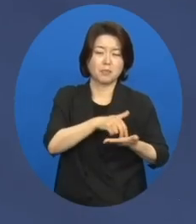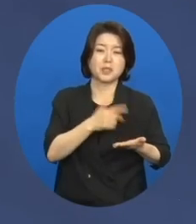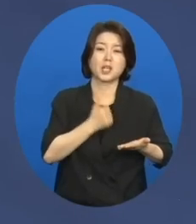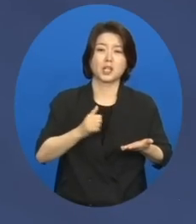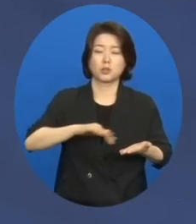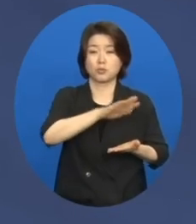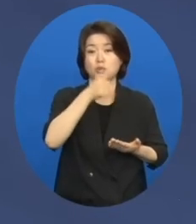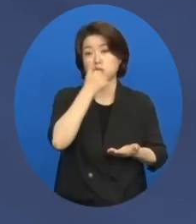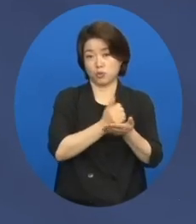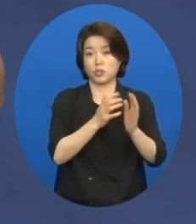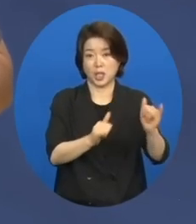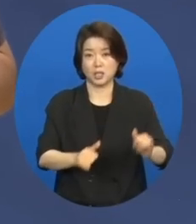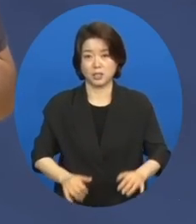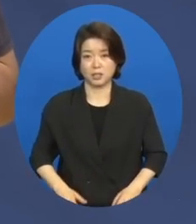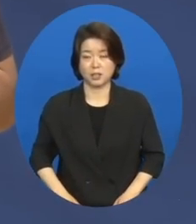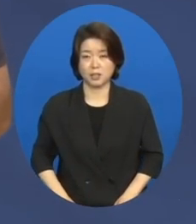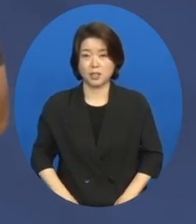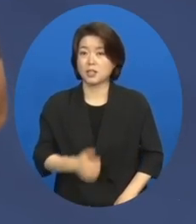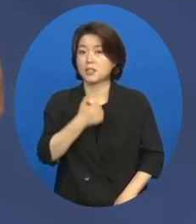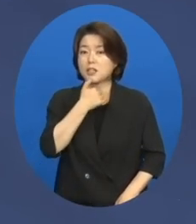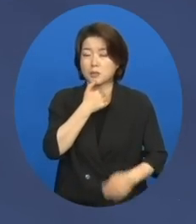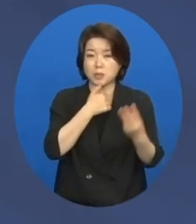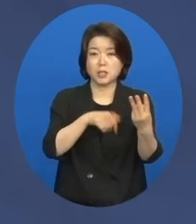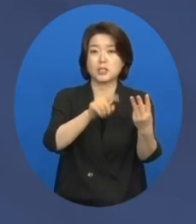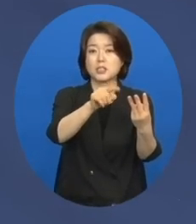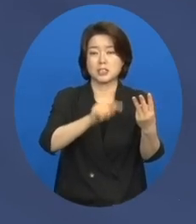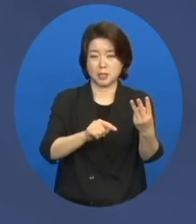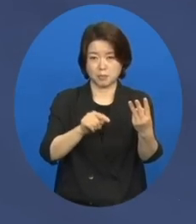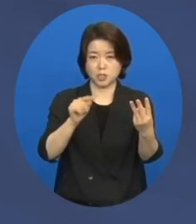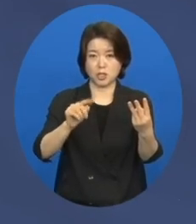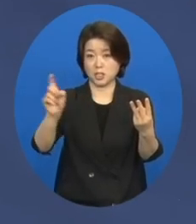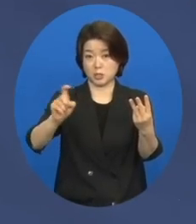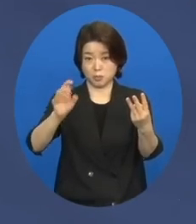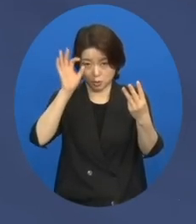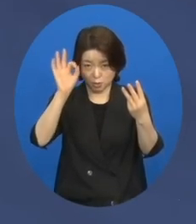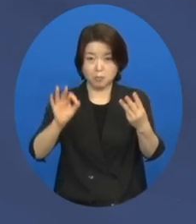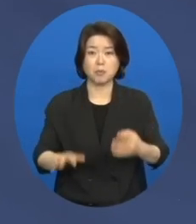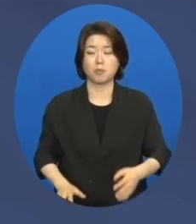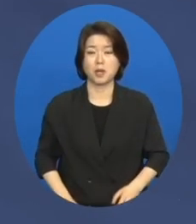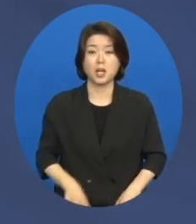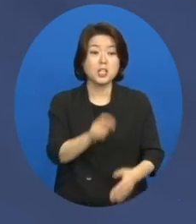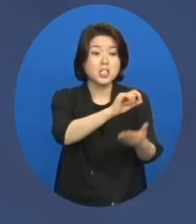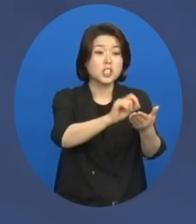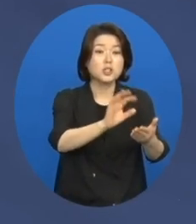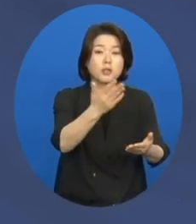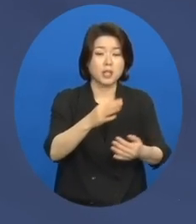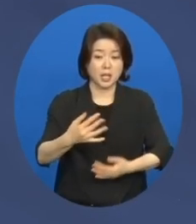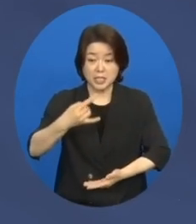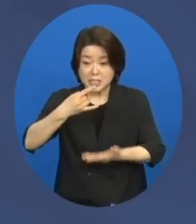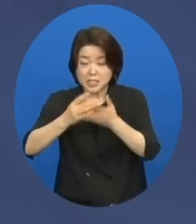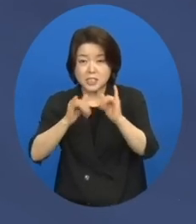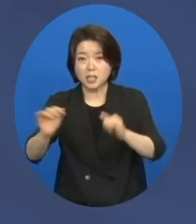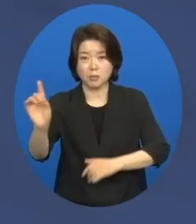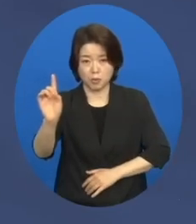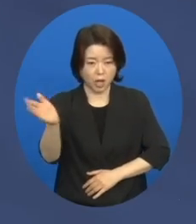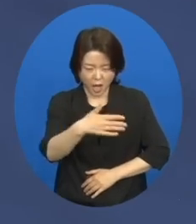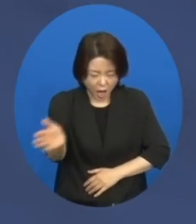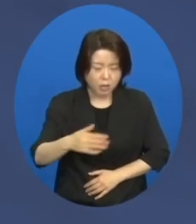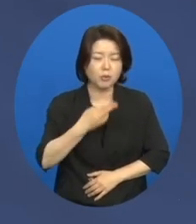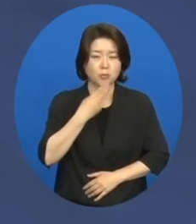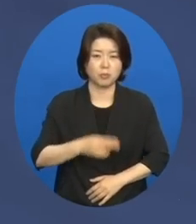바로 죄인이었어요. 그러니까 로마서 3장 그 10절에도 기록된 바 의인은 없나니 하나도